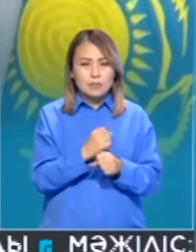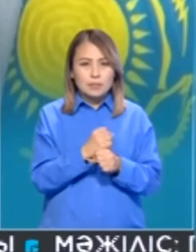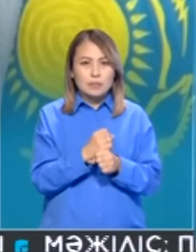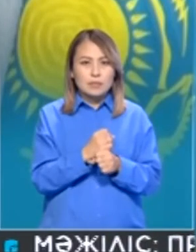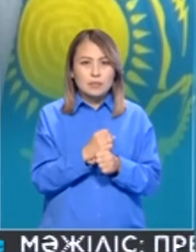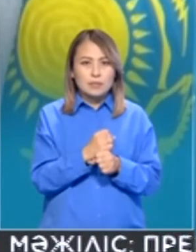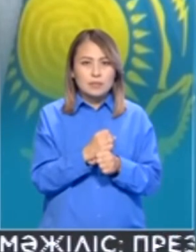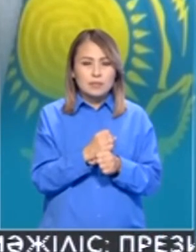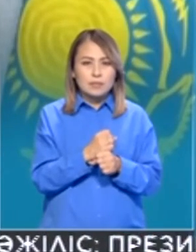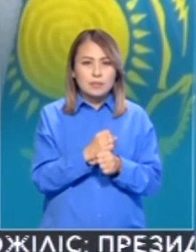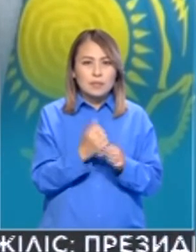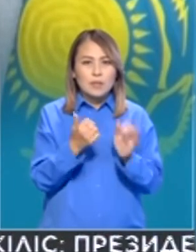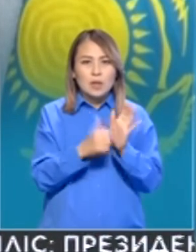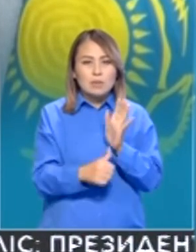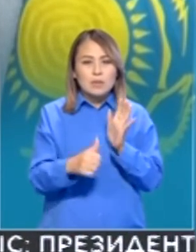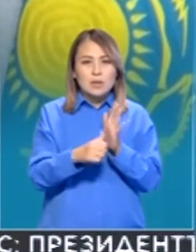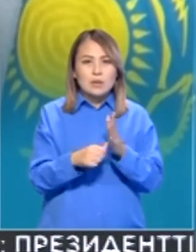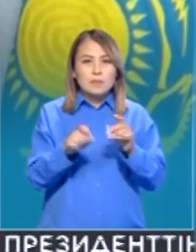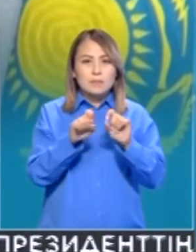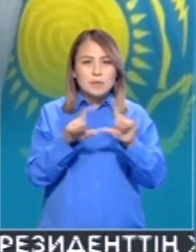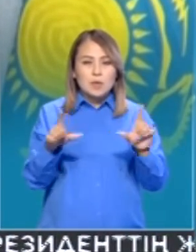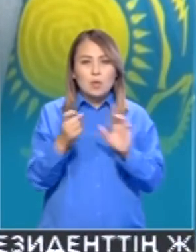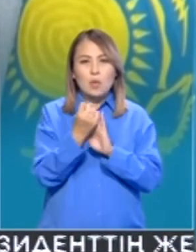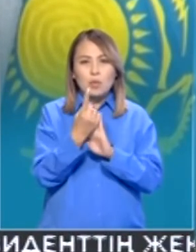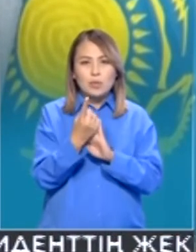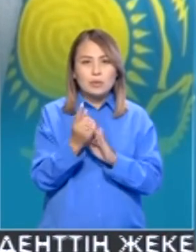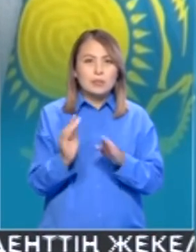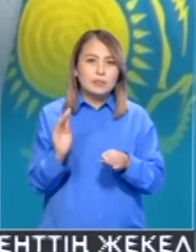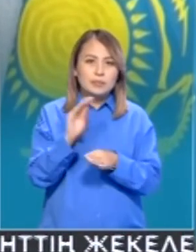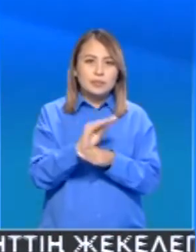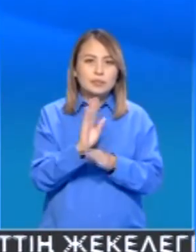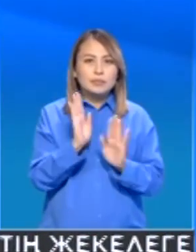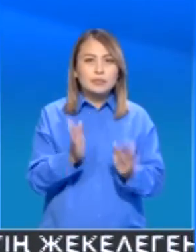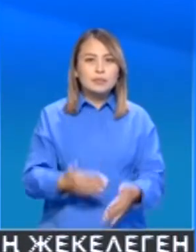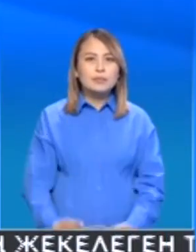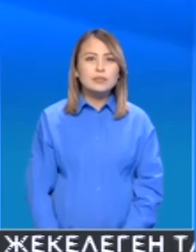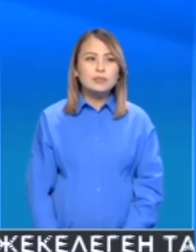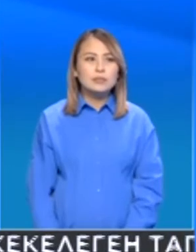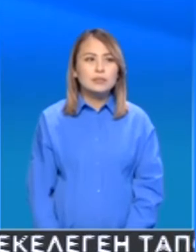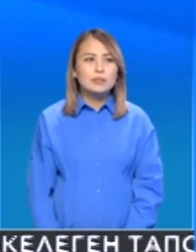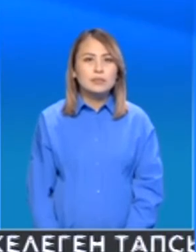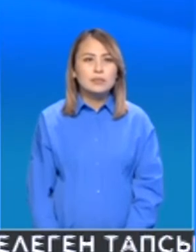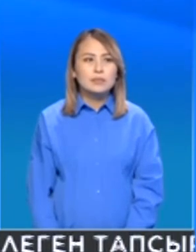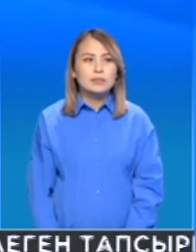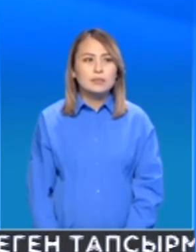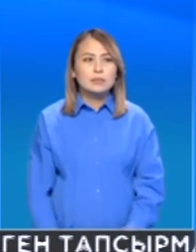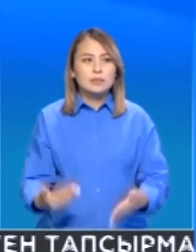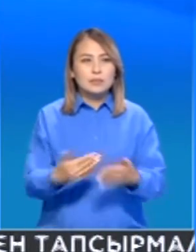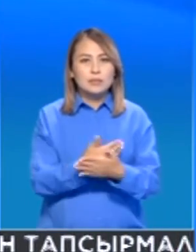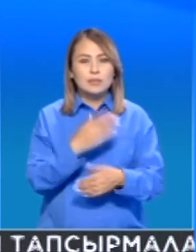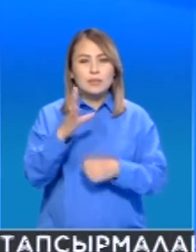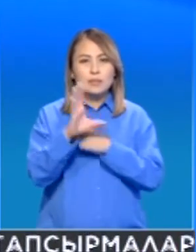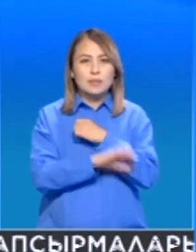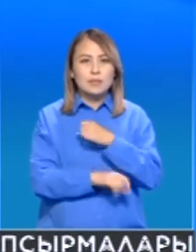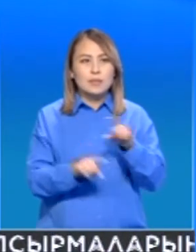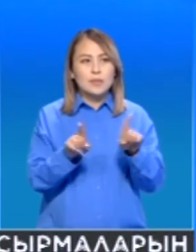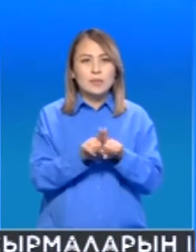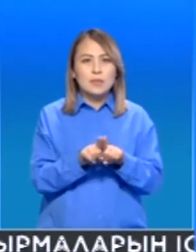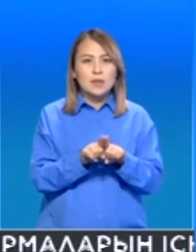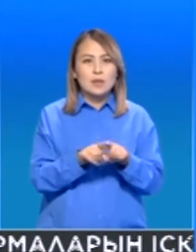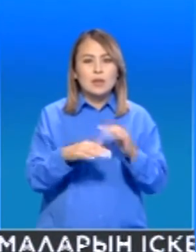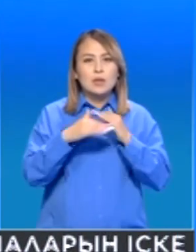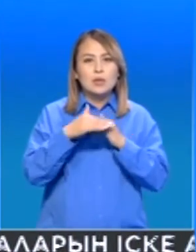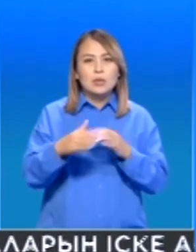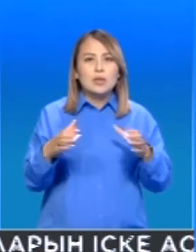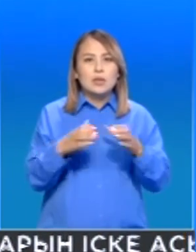жаңа 66 мектепке тағы 11 мектеп қосылады. Я хабар соңында тағы бір ақпарат қоса кетейін.